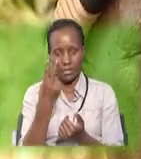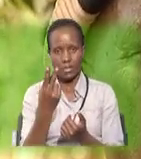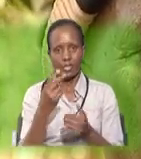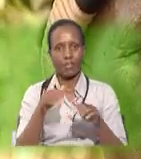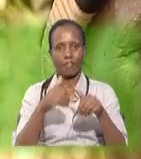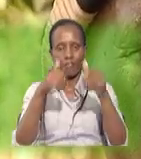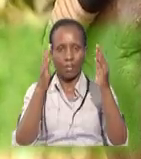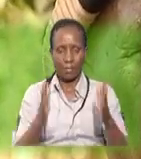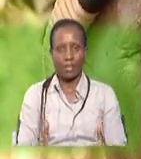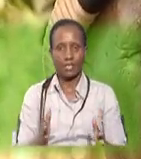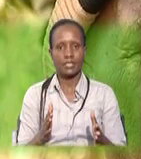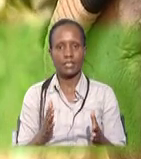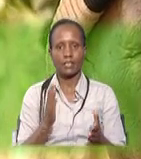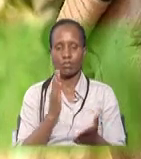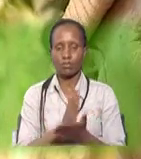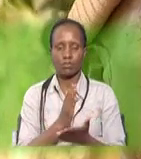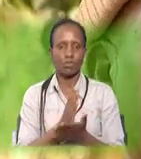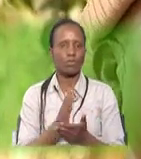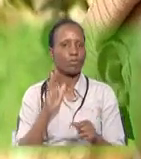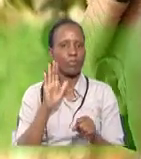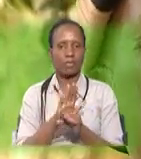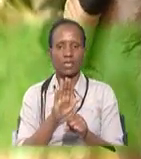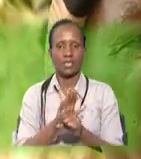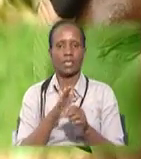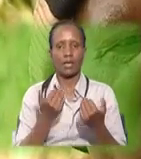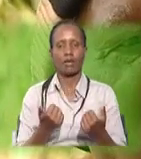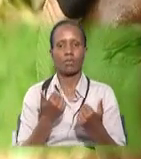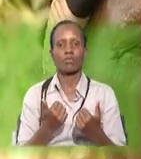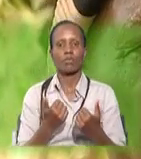ikawa wakulima wameuzishwa wengi.